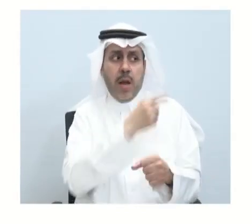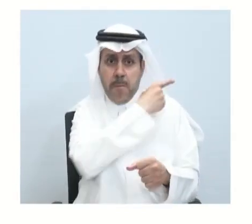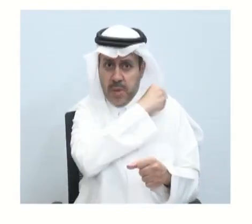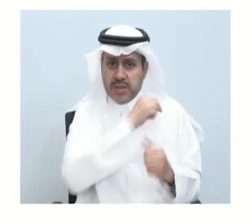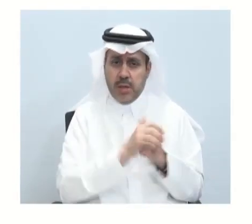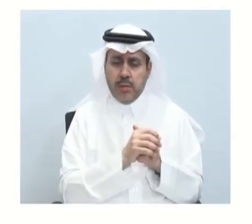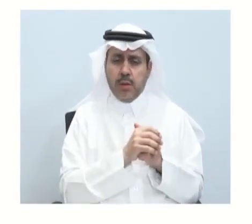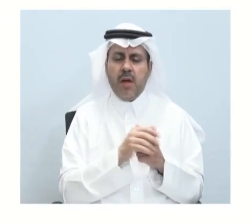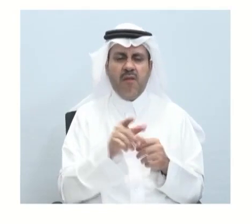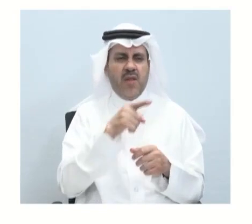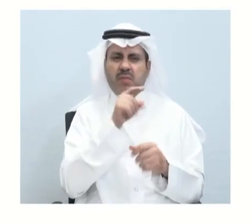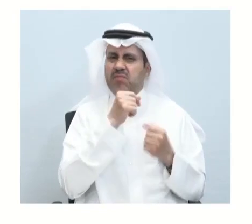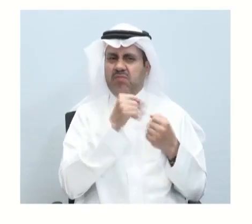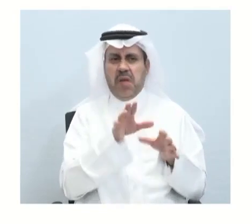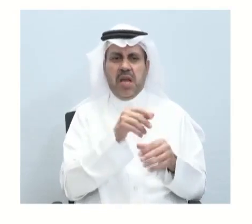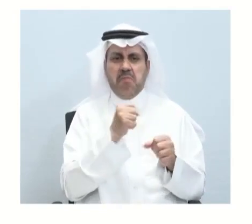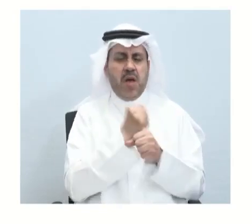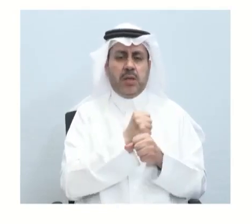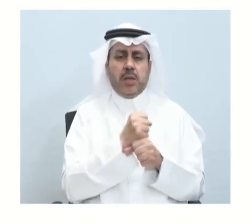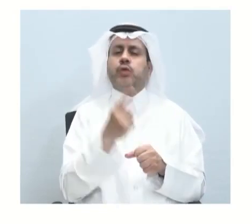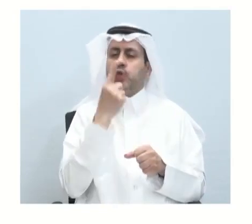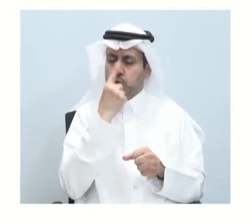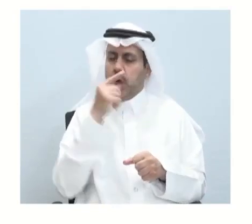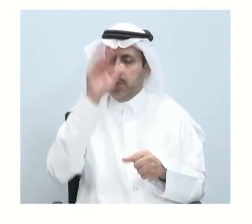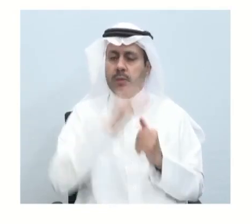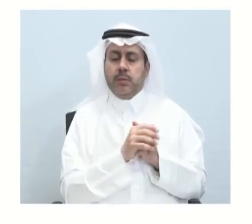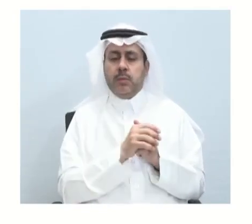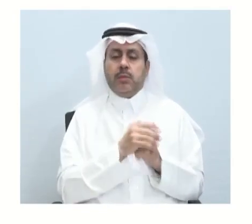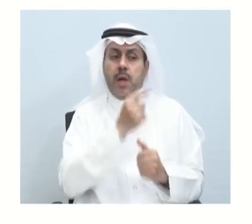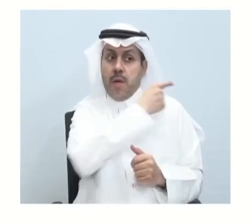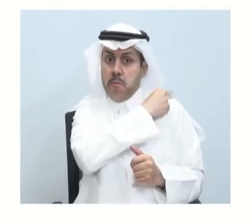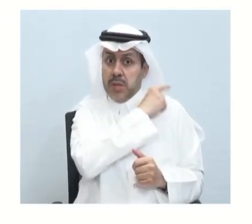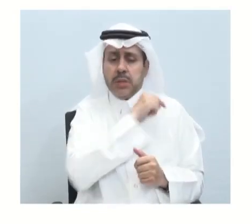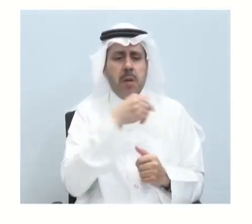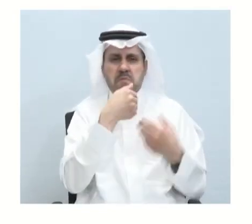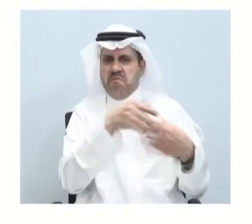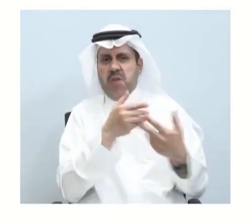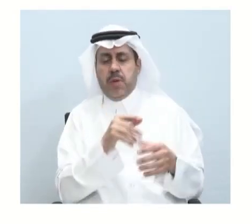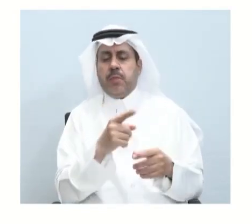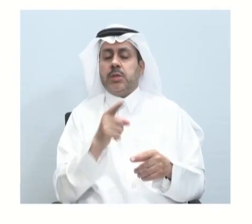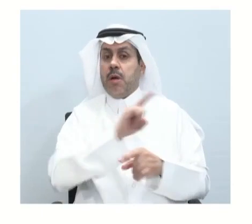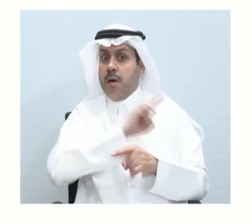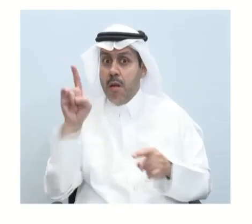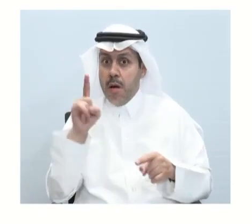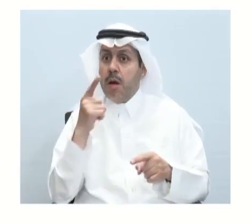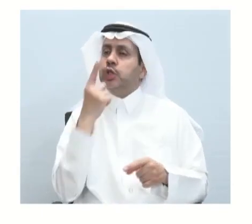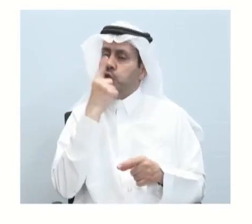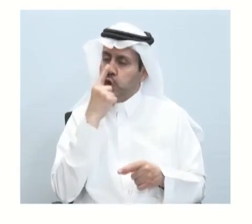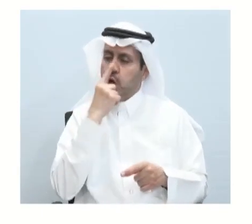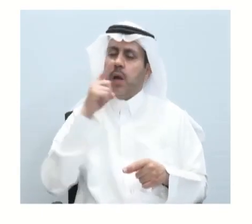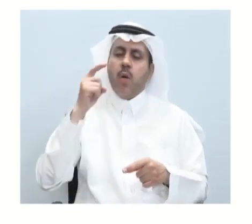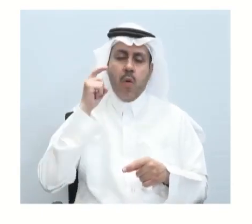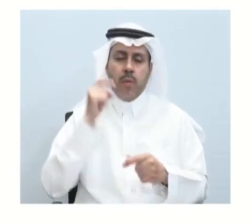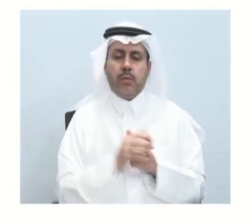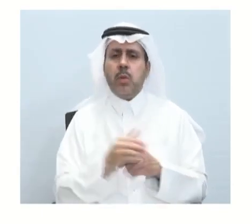الله فليك ما ياتي فليكر ما ياتي من معصيه الله ولا ينزعن يدا من طاعه